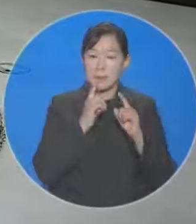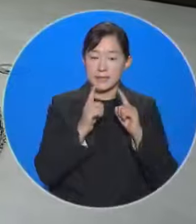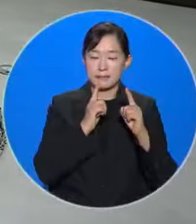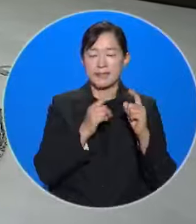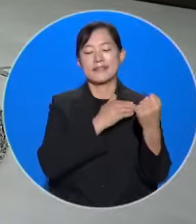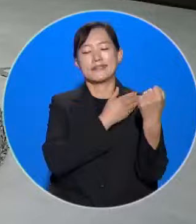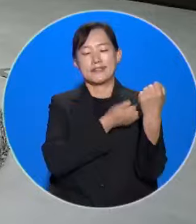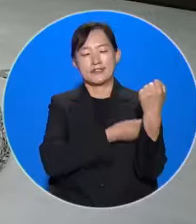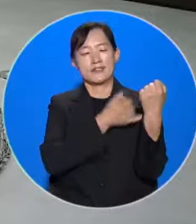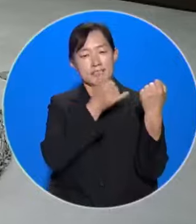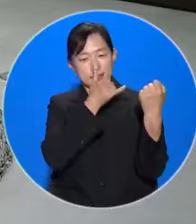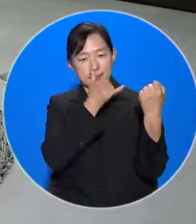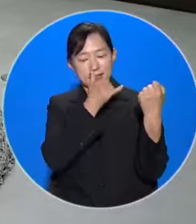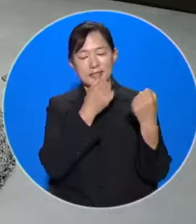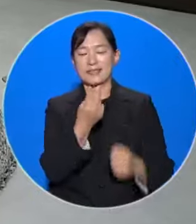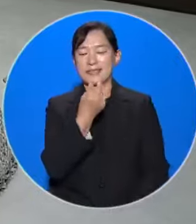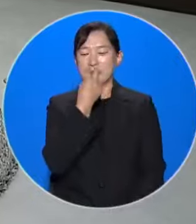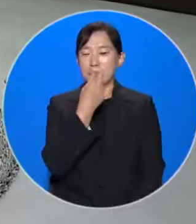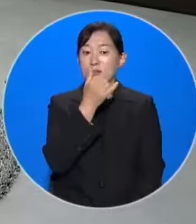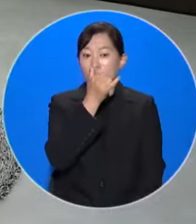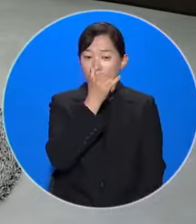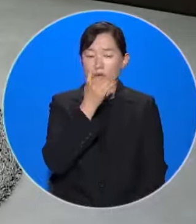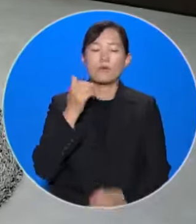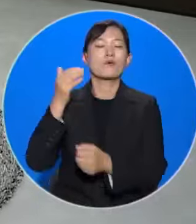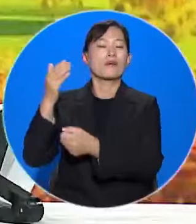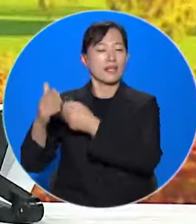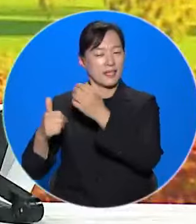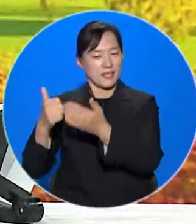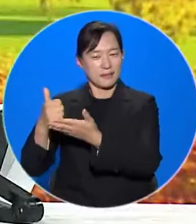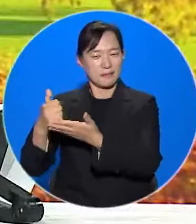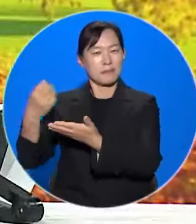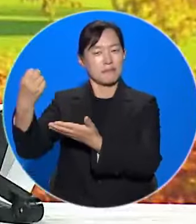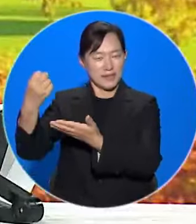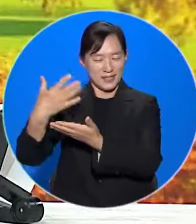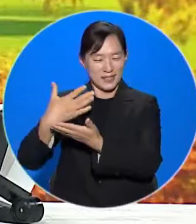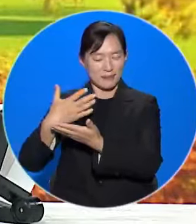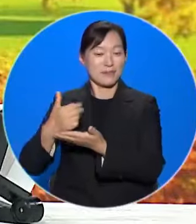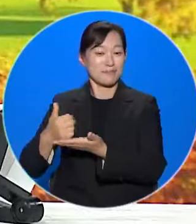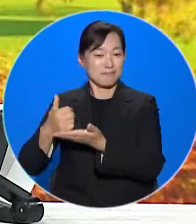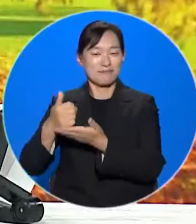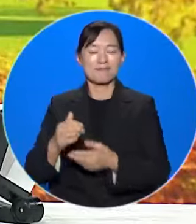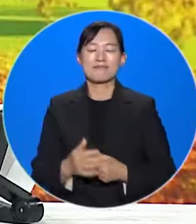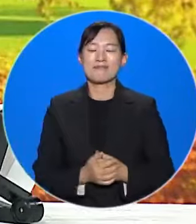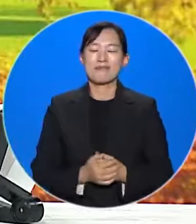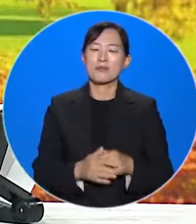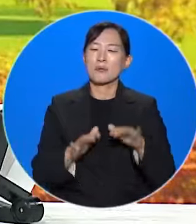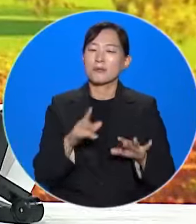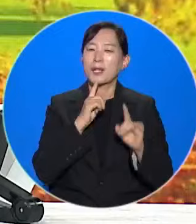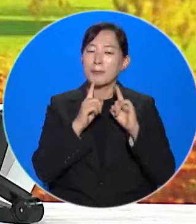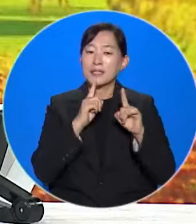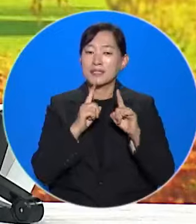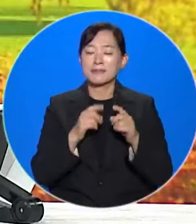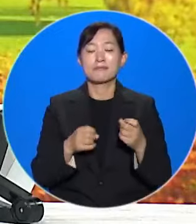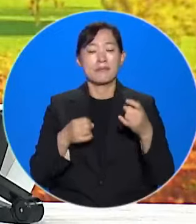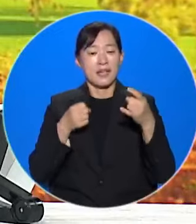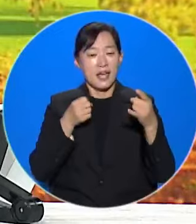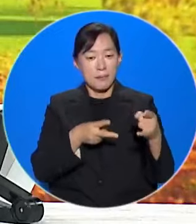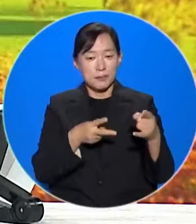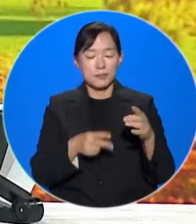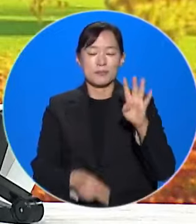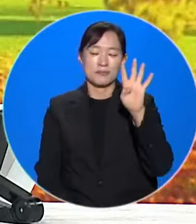말씀엔 능력이 있습니다. 생명이 있습니다. 하나님은 말씀하시는 하나님이십니다. 오늘의 말씀은